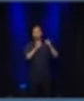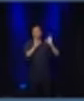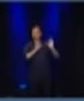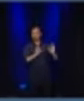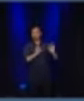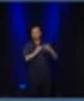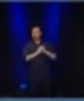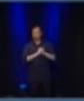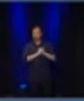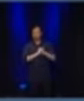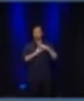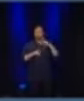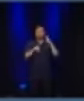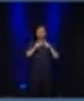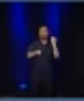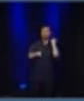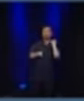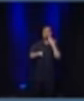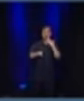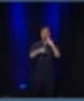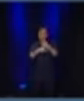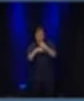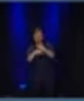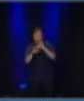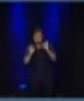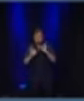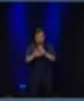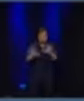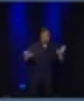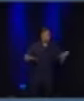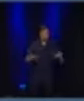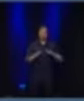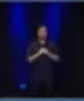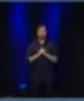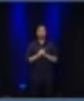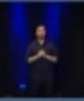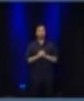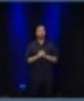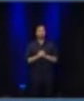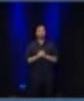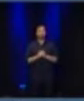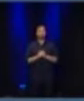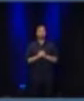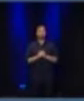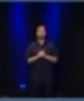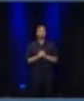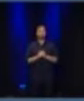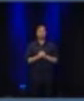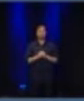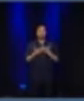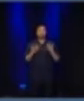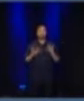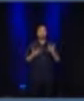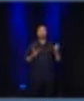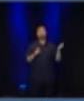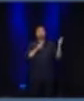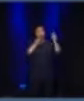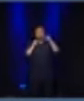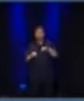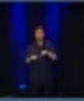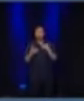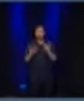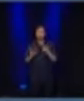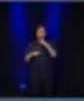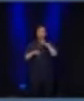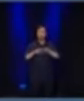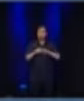qu'on s'occupe bien des familles qui ont été touchées. Donc, je reviens sur la